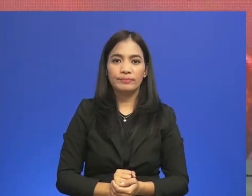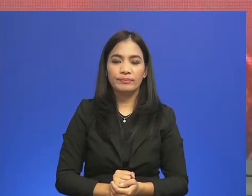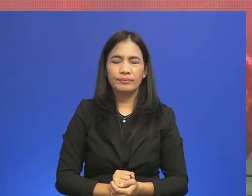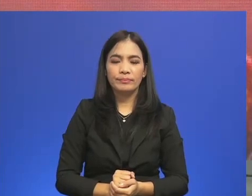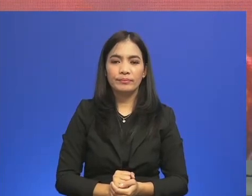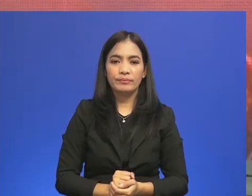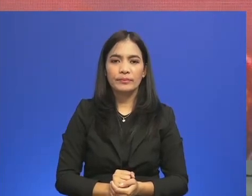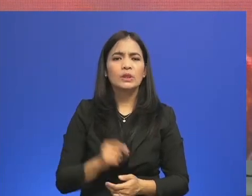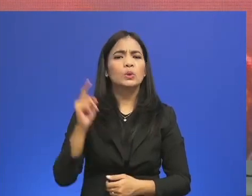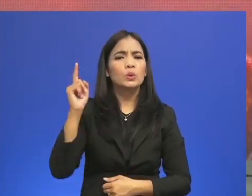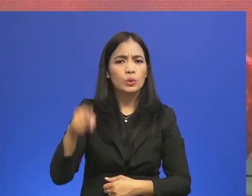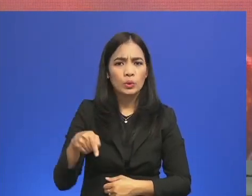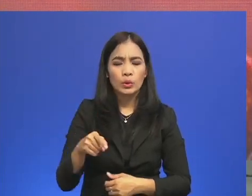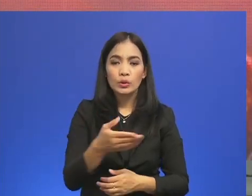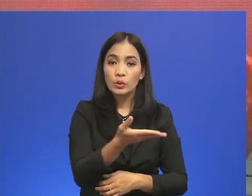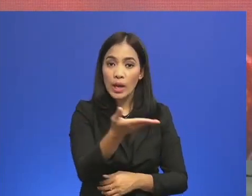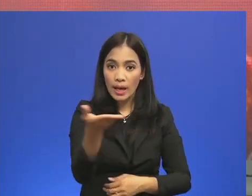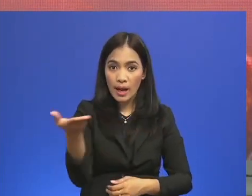Oleh sebab itu, saudara,